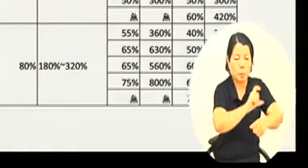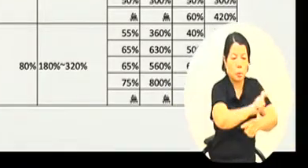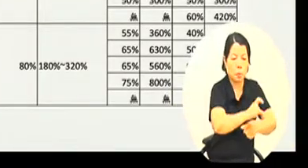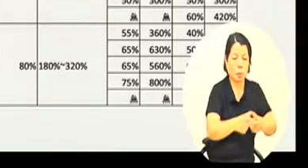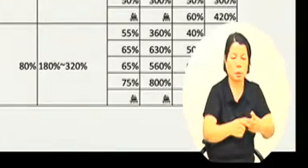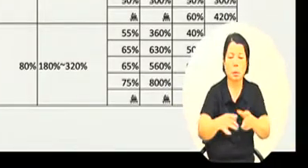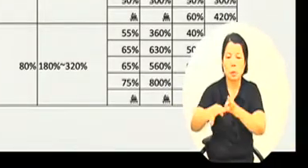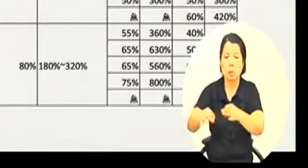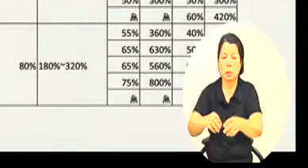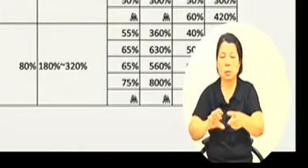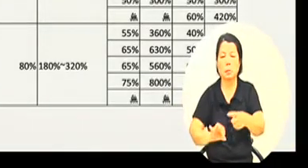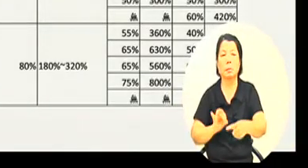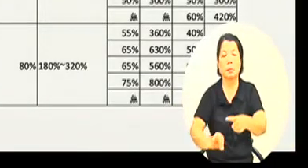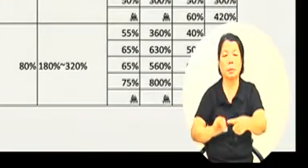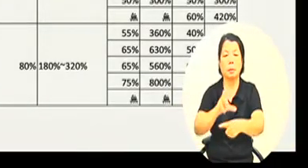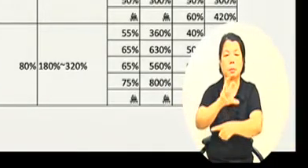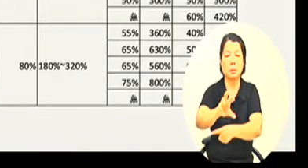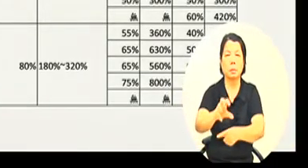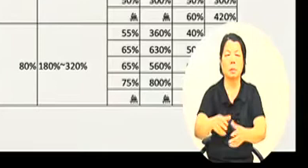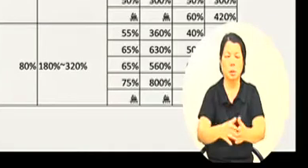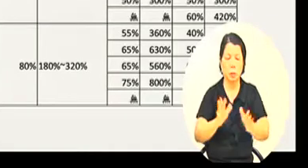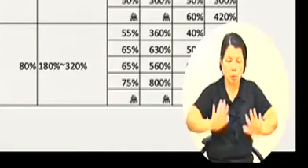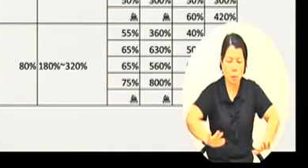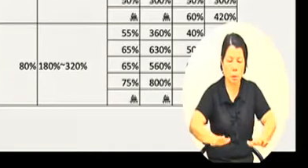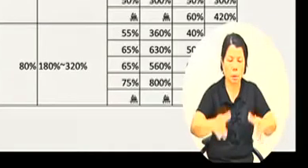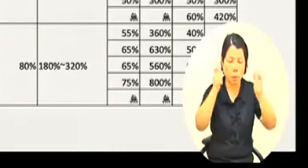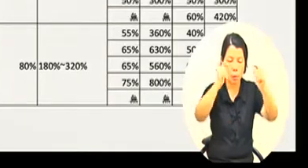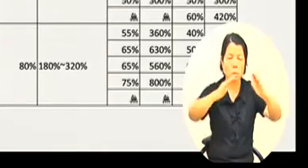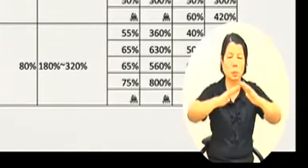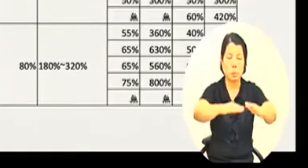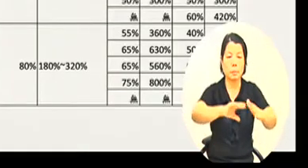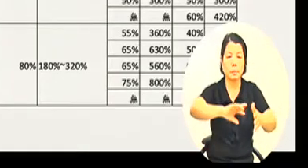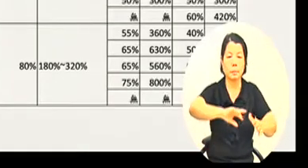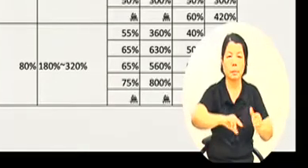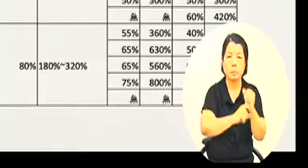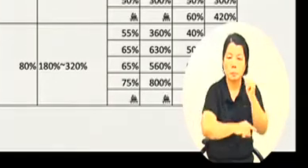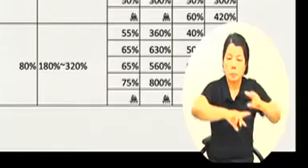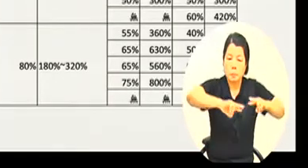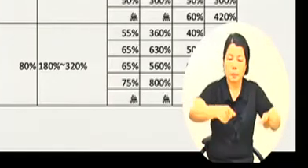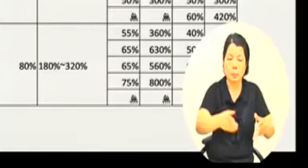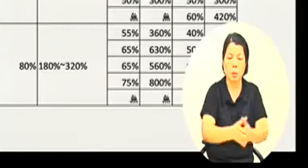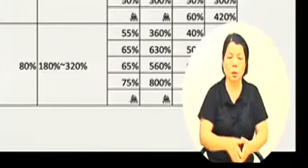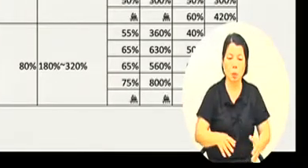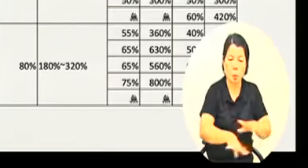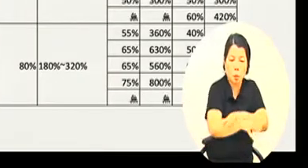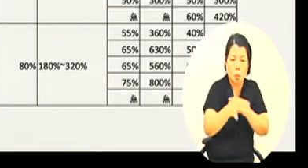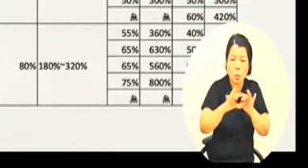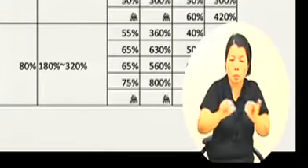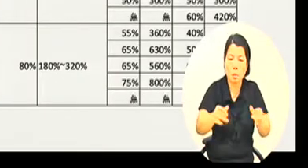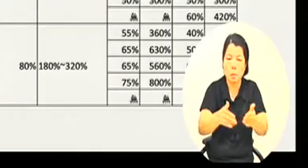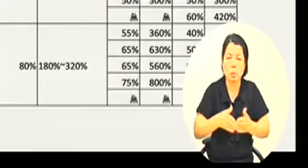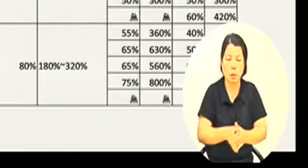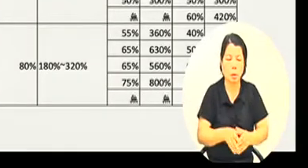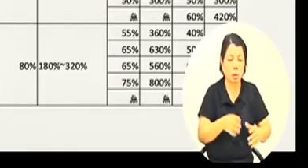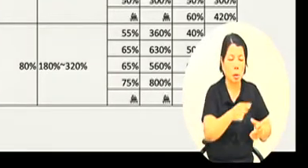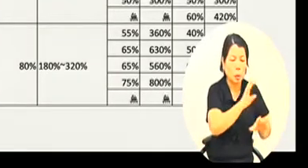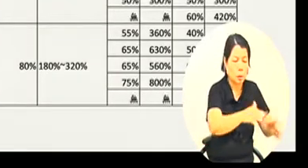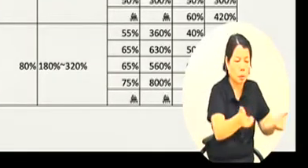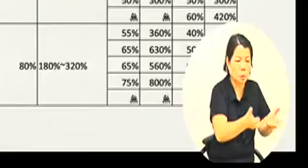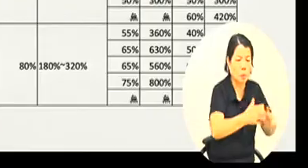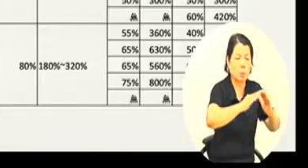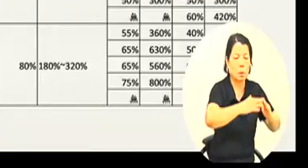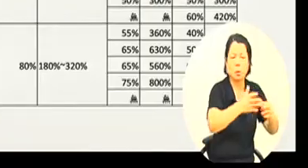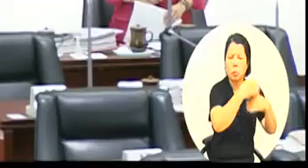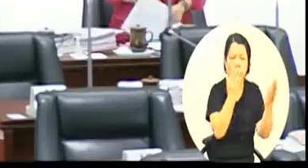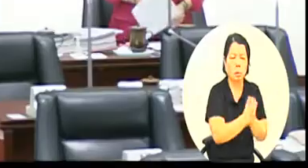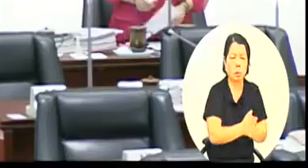区是80。但是后来我们刚好是改了，为了那个容积率之后，我们也把建蔽率也调降了，都大